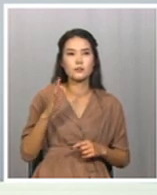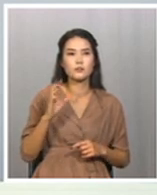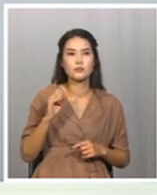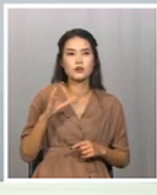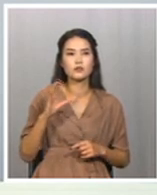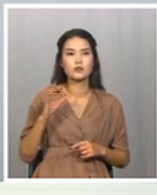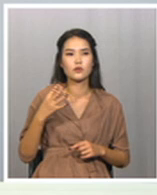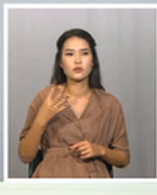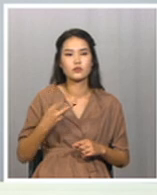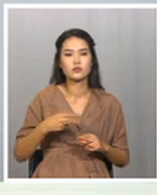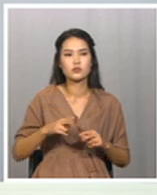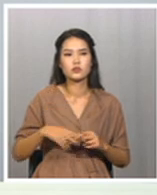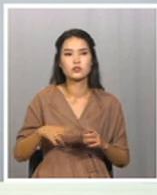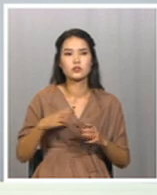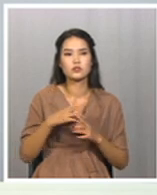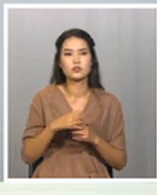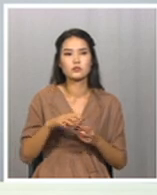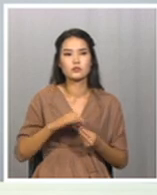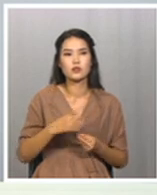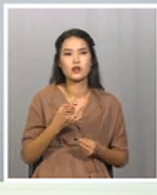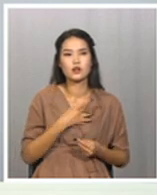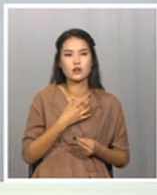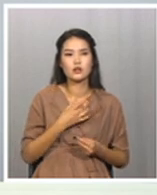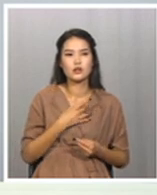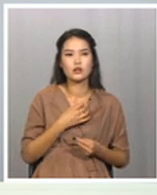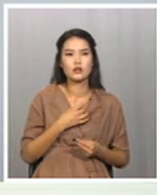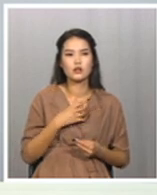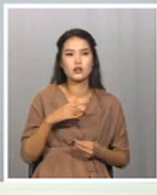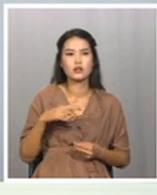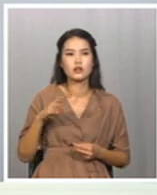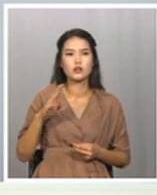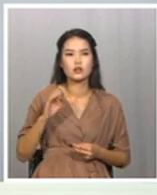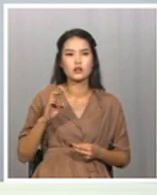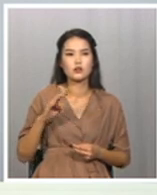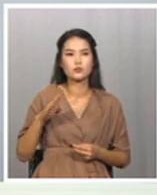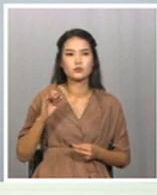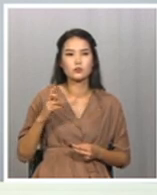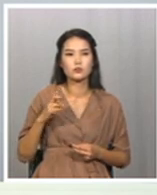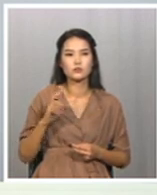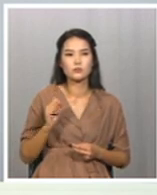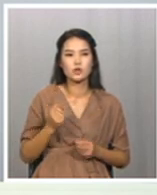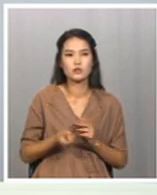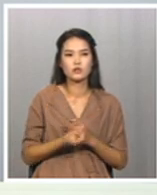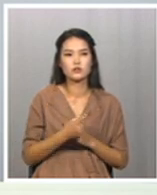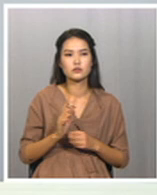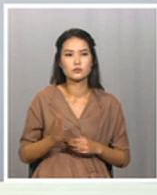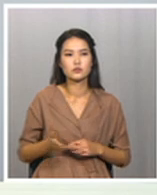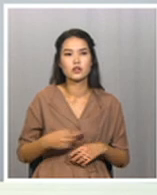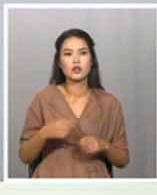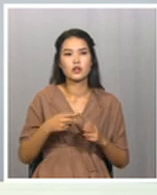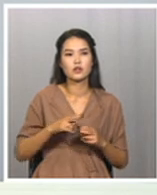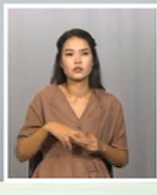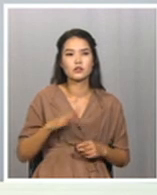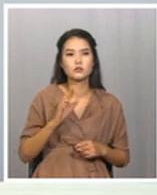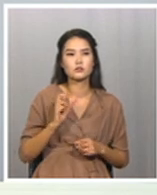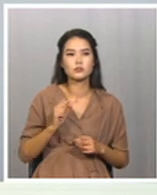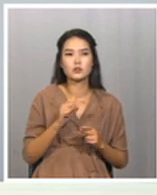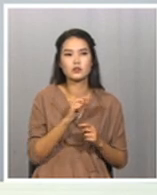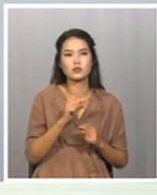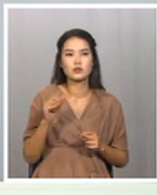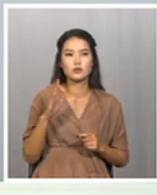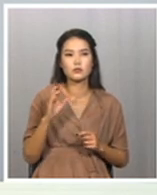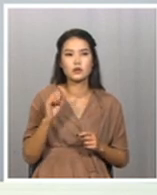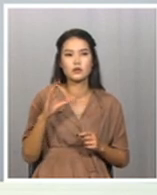Яғни қысқартылған иондық теңдеуде нәтижесінде барий сульфаты ақ тұнба қалды. Яғни бұдан қорытынды шығаратын